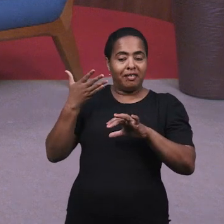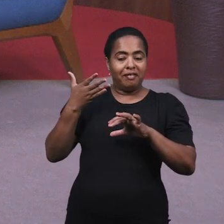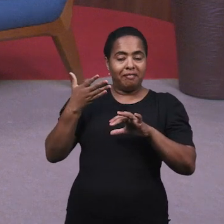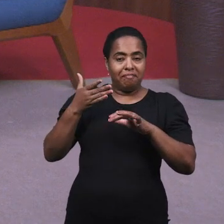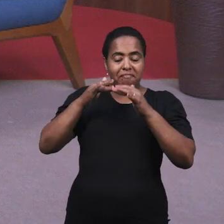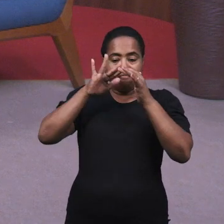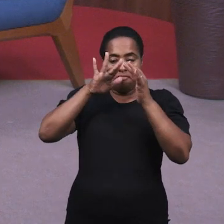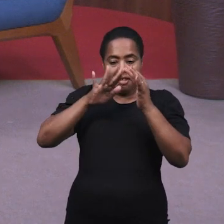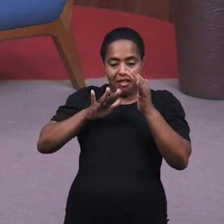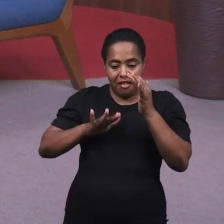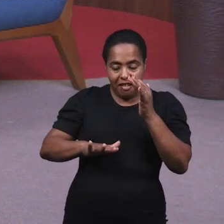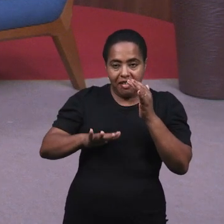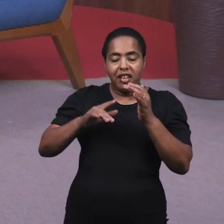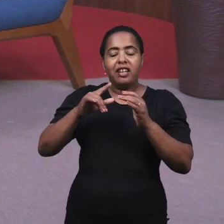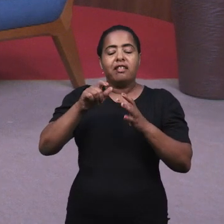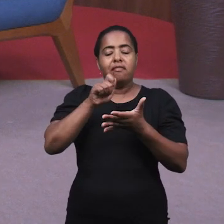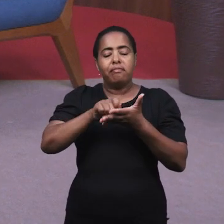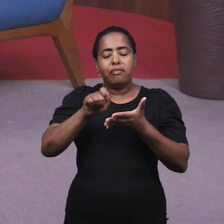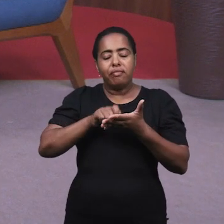des messages